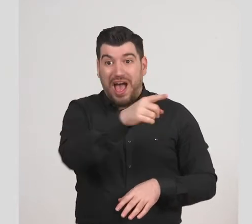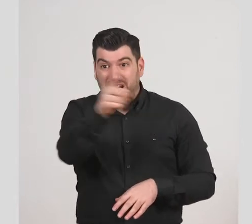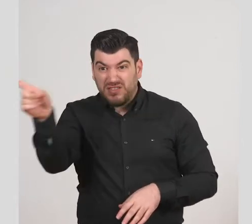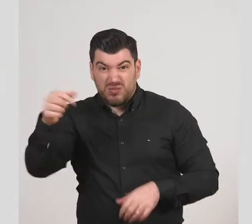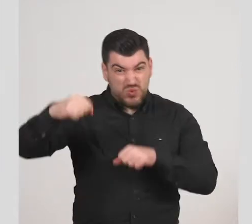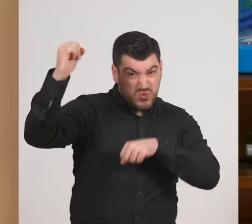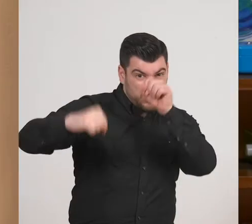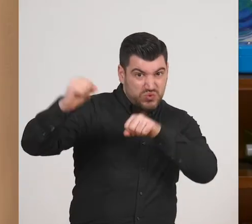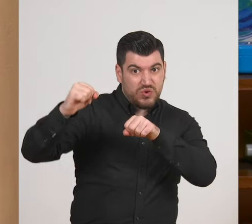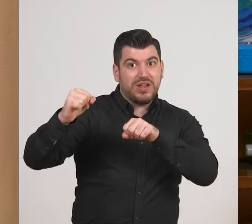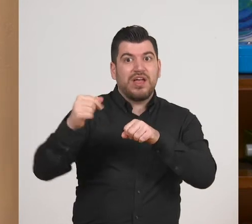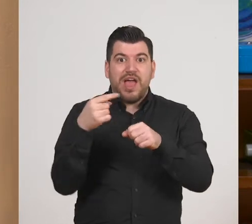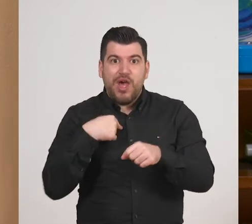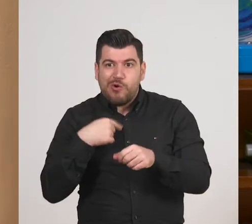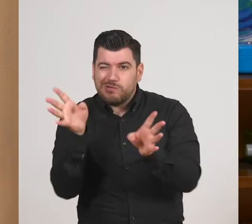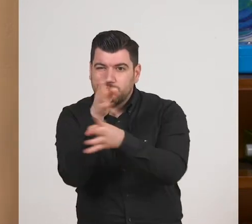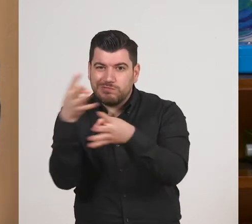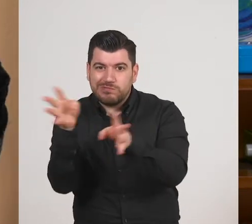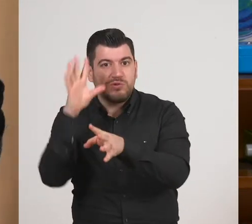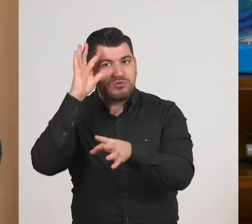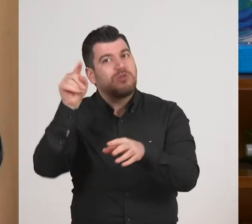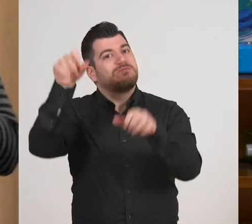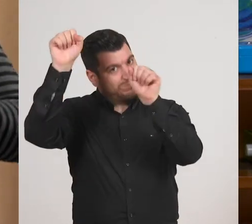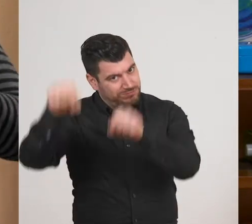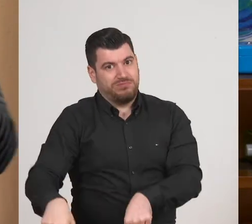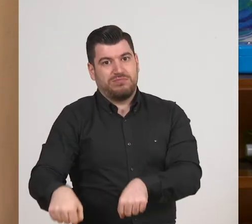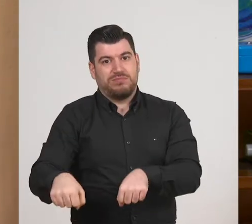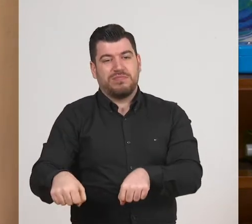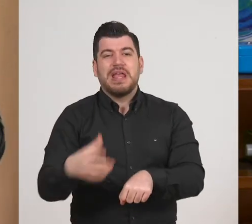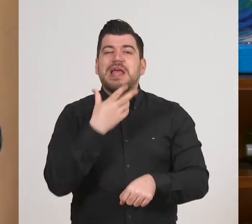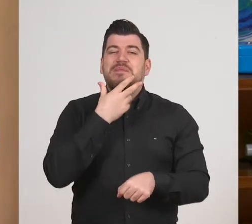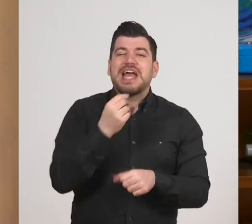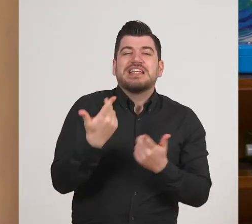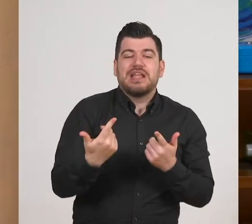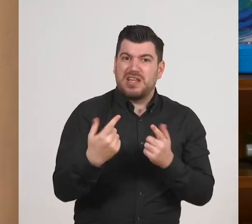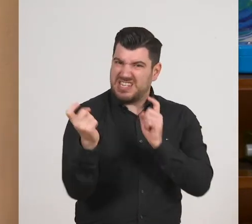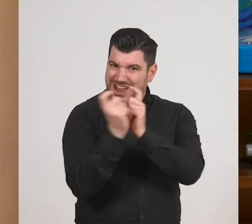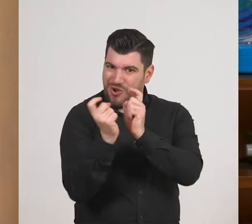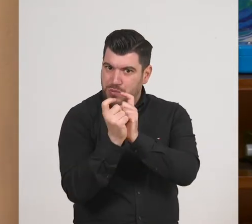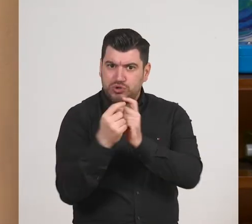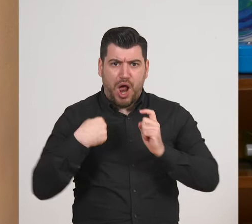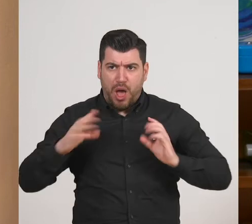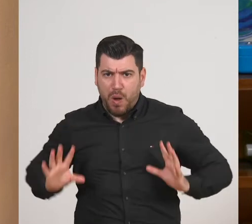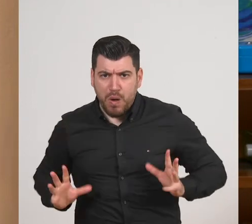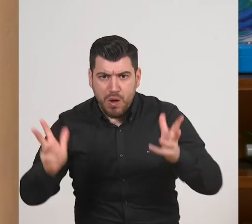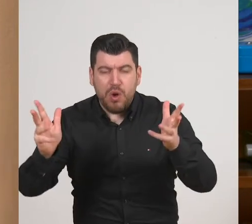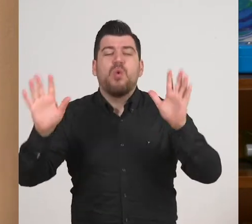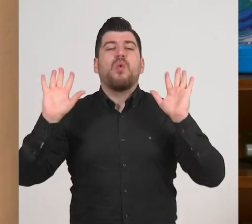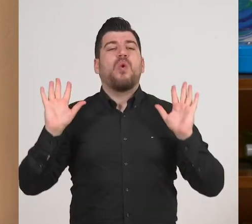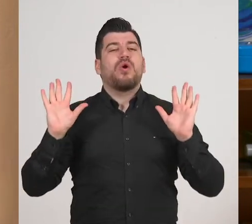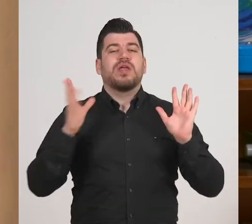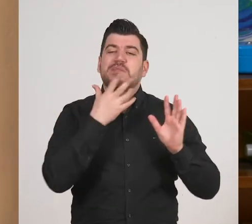που αρχικά διαφωνούσε. Δηλαδή, είναι ένα σαν πολιτισμένος τσακωμός, όπου στο